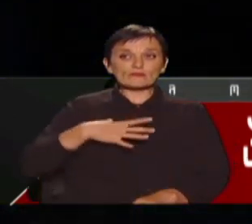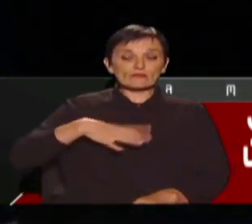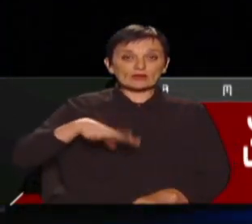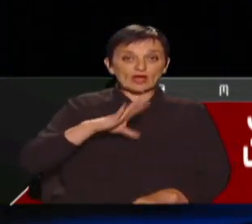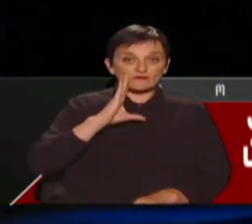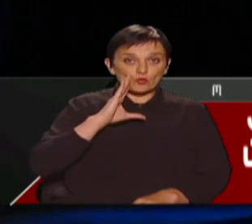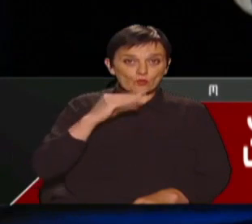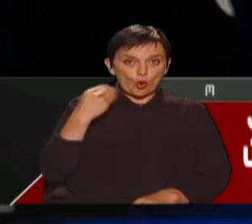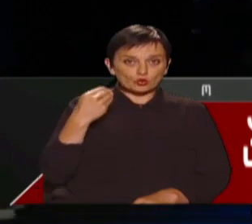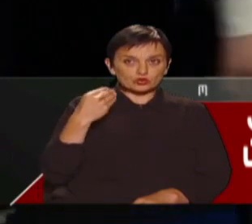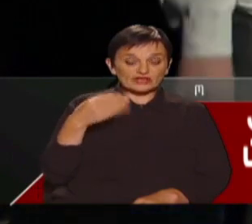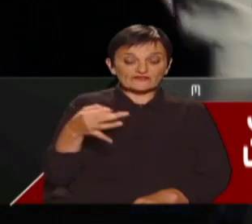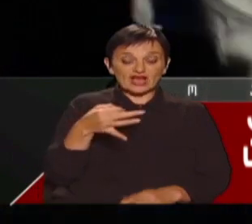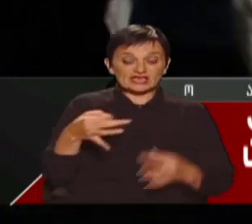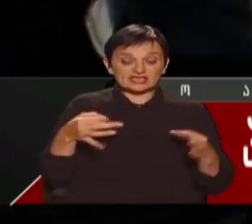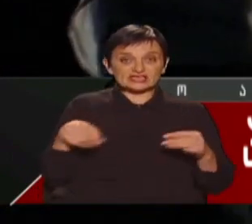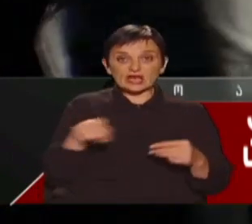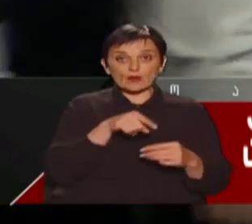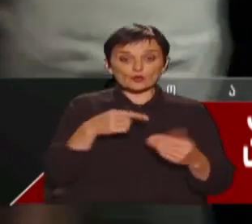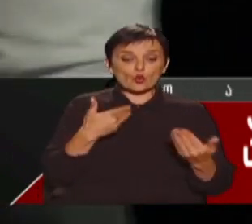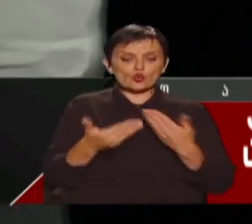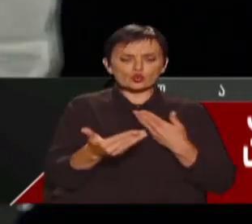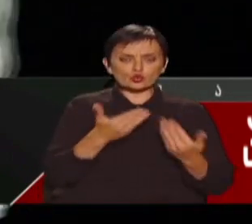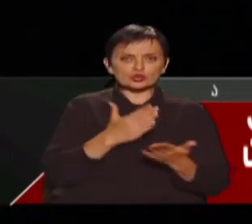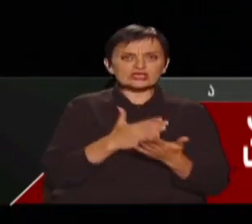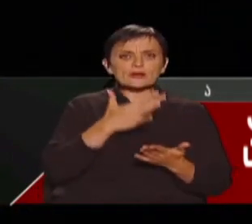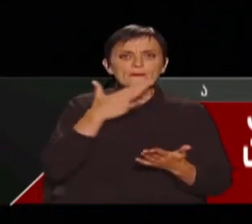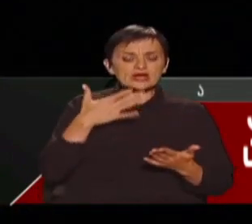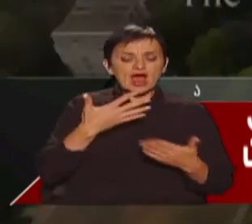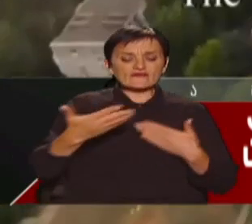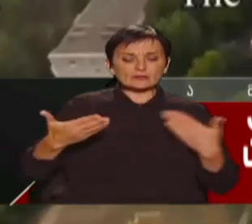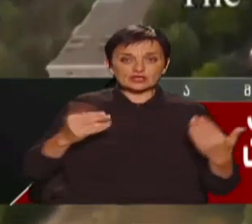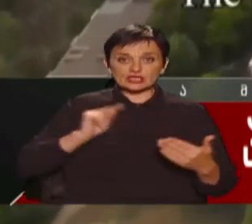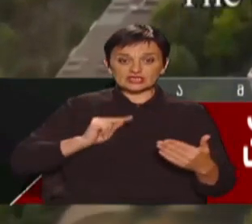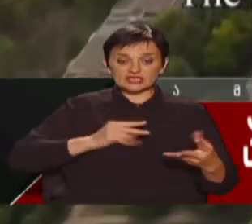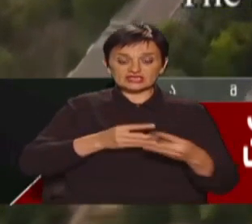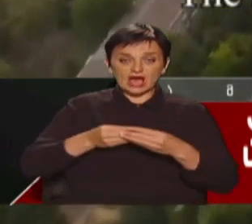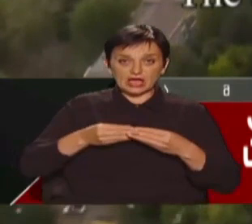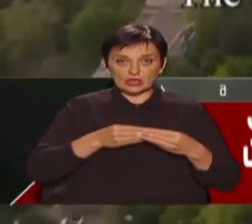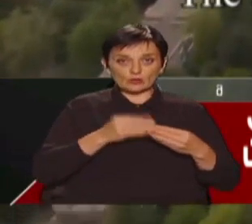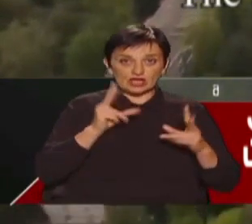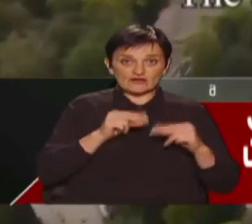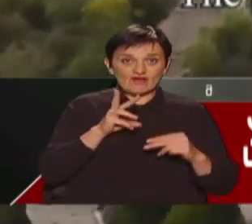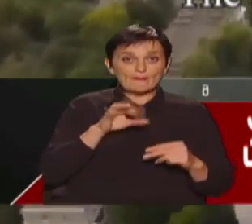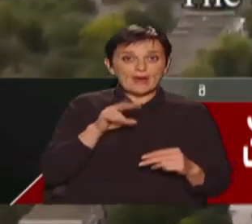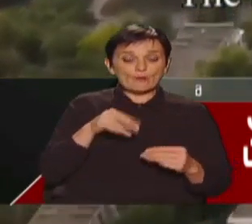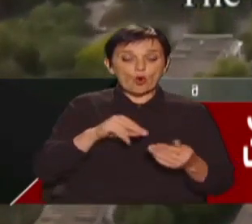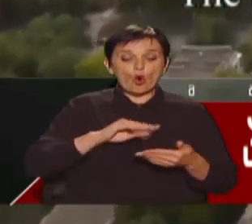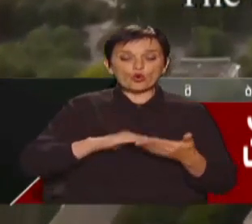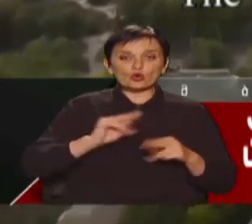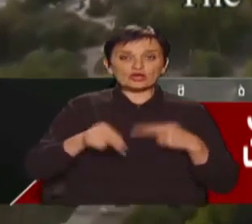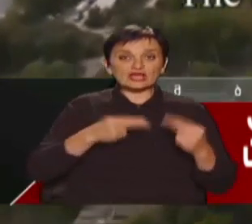საქართველოსა და მოლდოვას რესპუბლიკას შორის არსებული ურთიერთობებისა და მრავალმხრივი თანამშრომლობის გათვალისწინებით მემორანდუმი ასევე